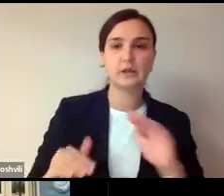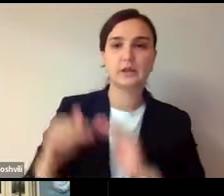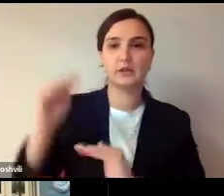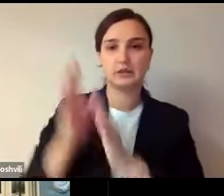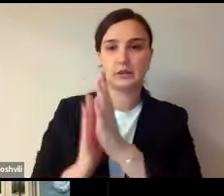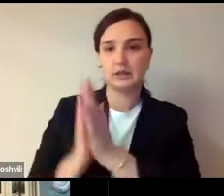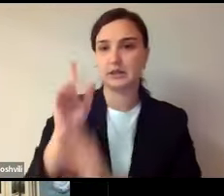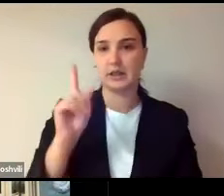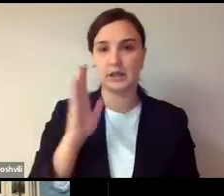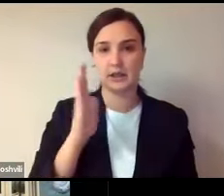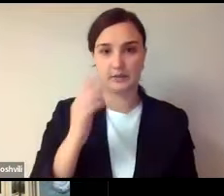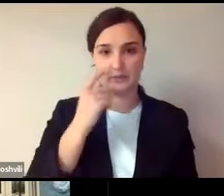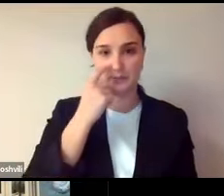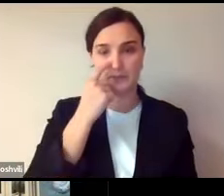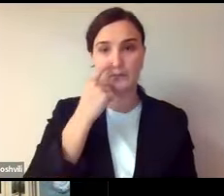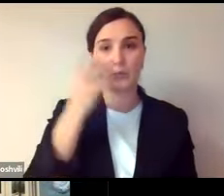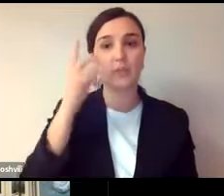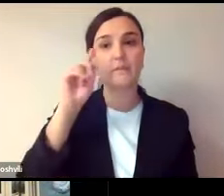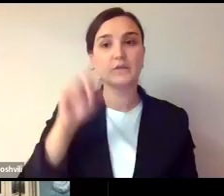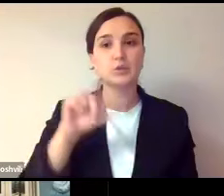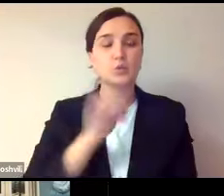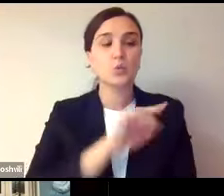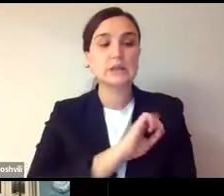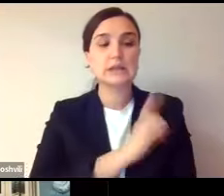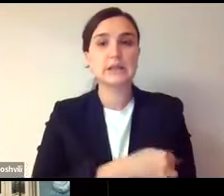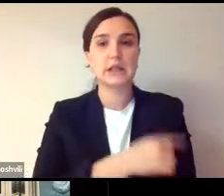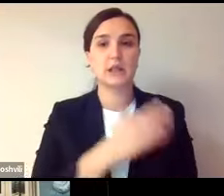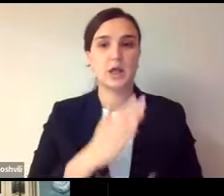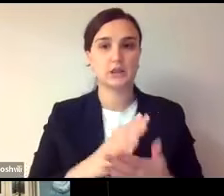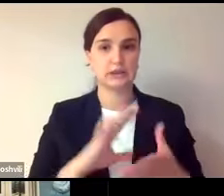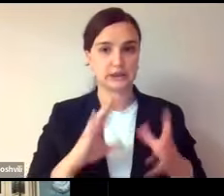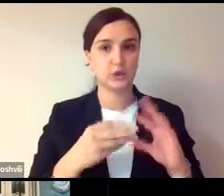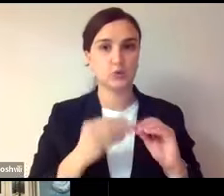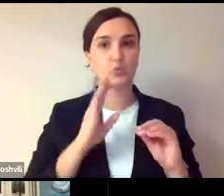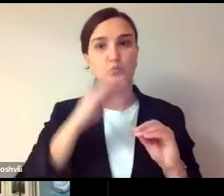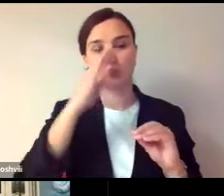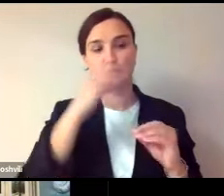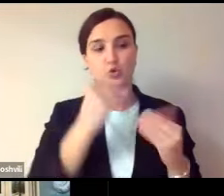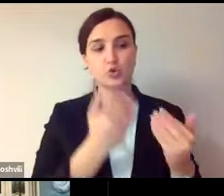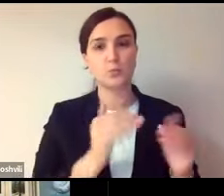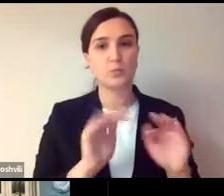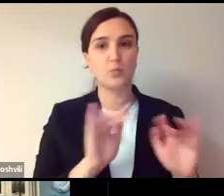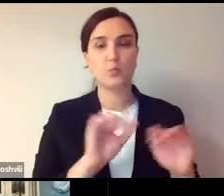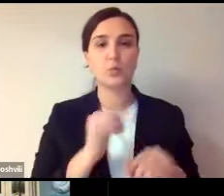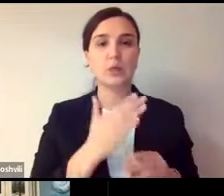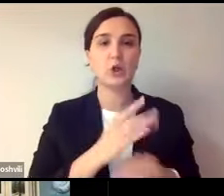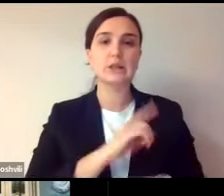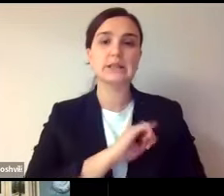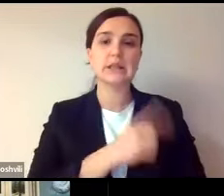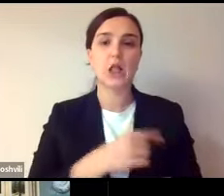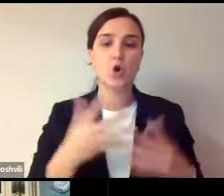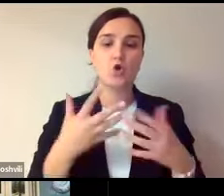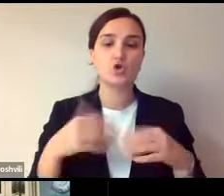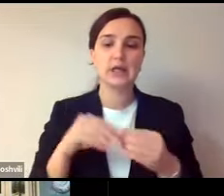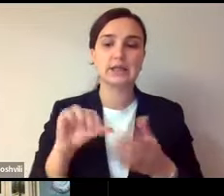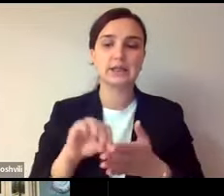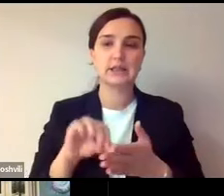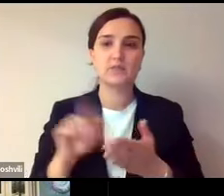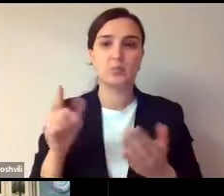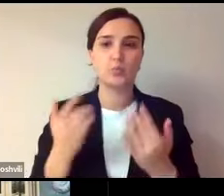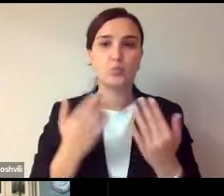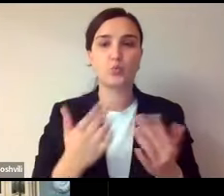ვიცოდეთ, როგორი ძალა აქვს ზოგადად მშობლების მოძრაობას, როგორი ძალა აქვს ოჯახის წევრების მოთხოვნებს და როგორი